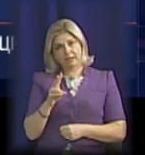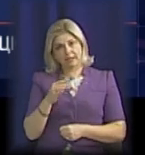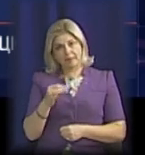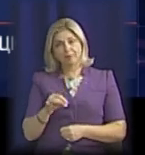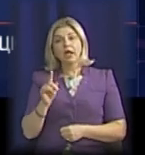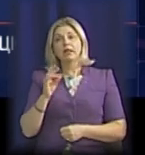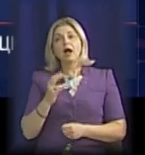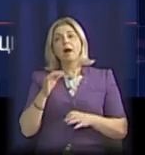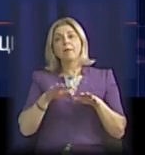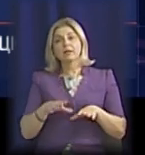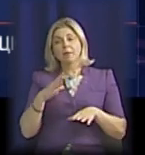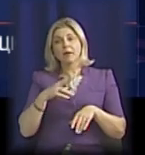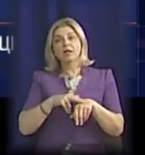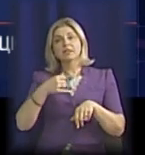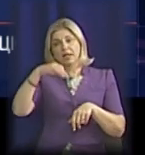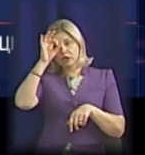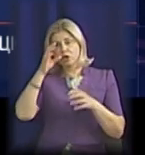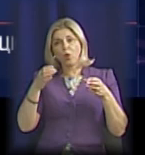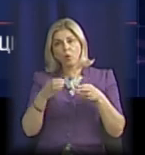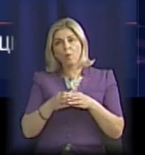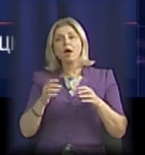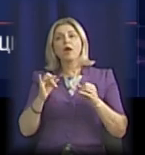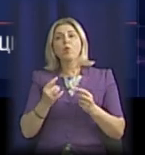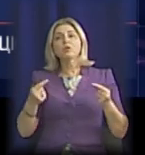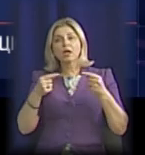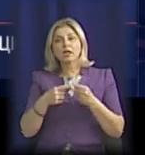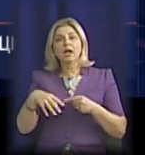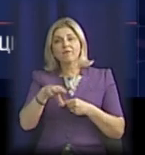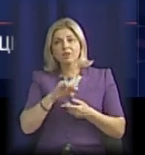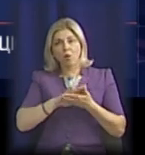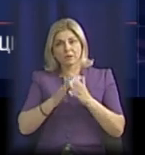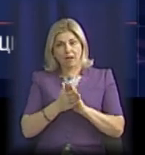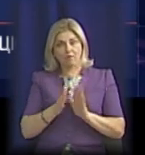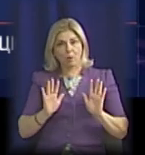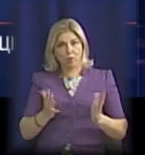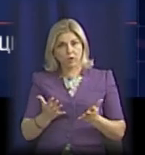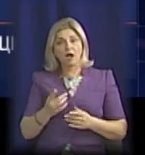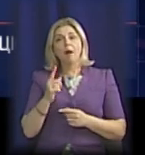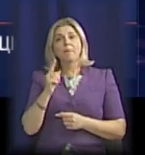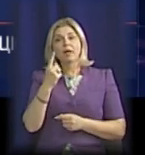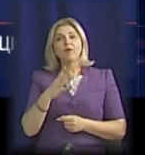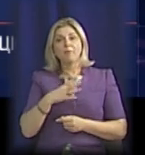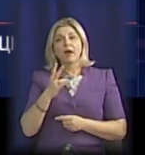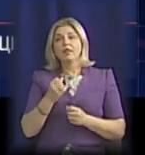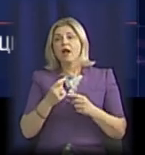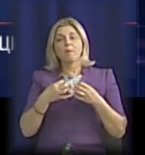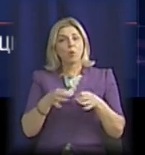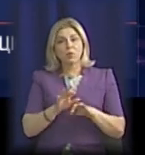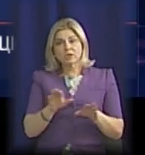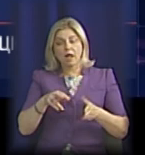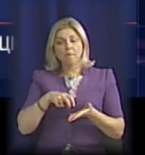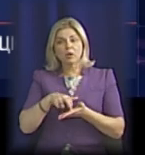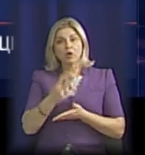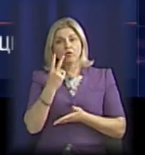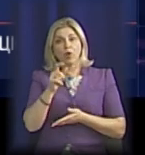події працювала слідчо-оперативна група, встановлюються всі обставини події. Попередньо відомо, що він пропустив на пішохідному переході двох